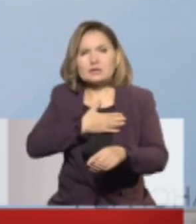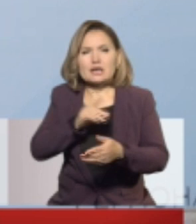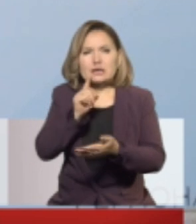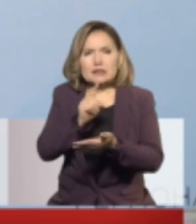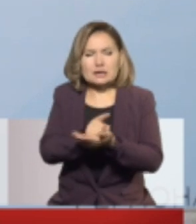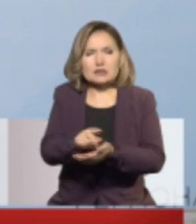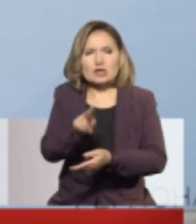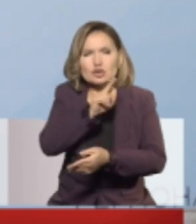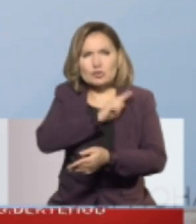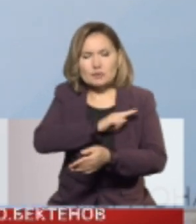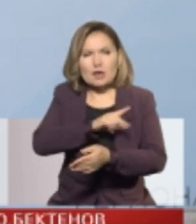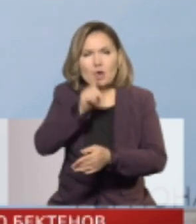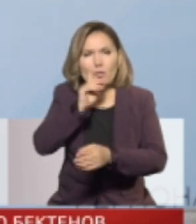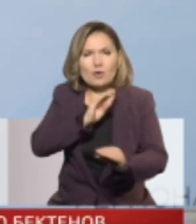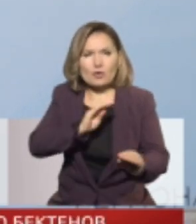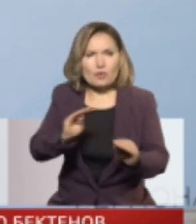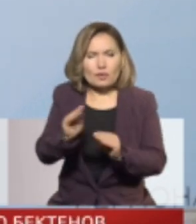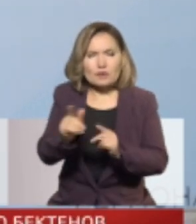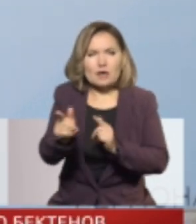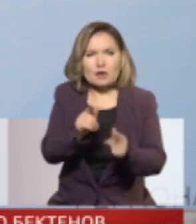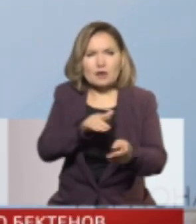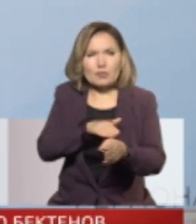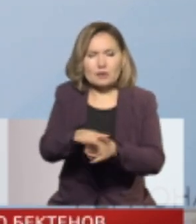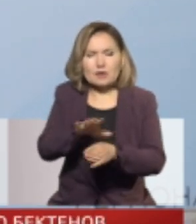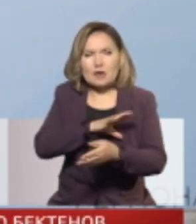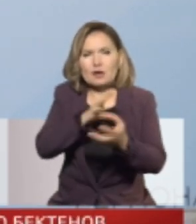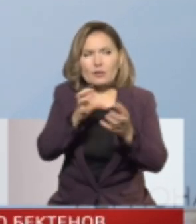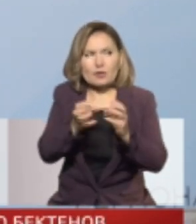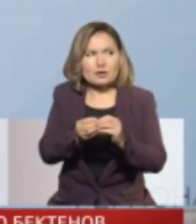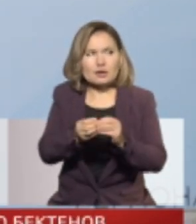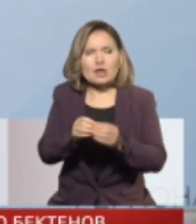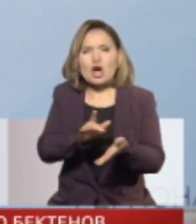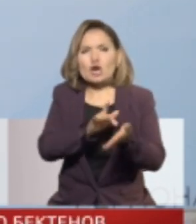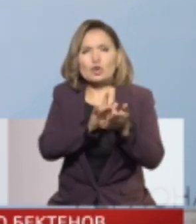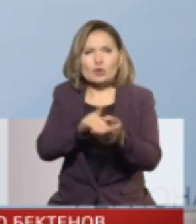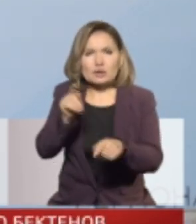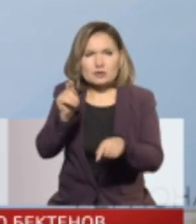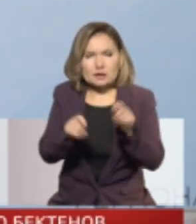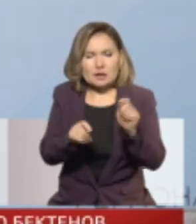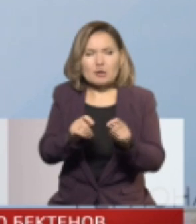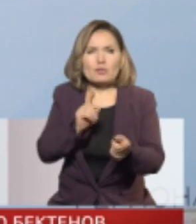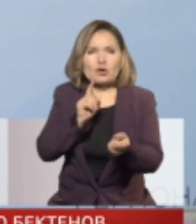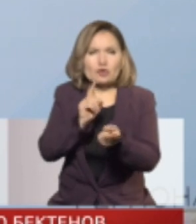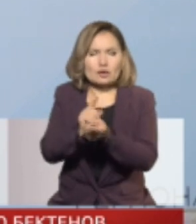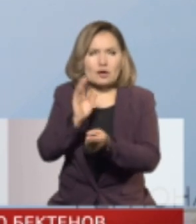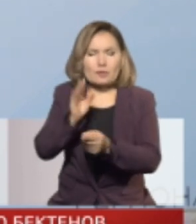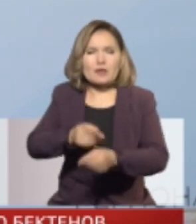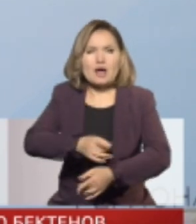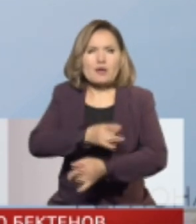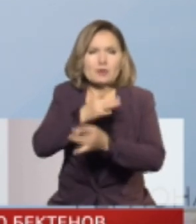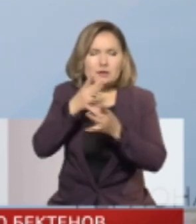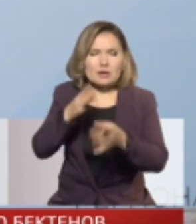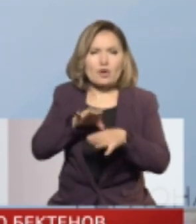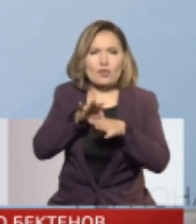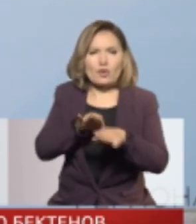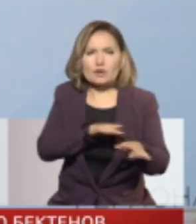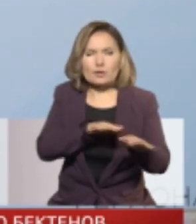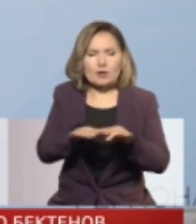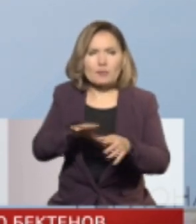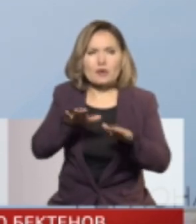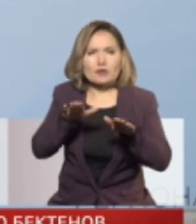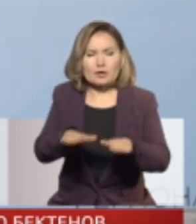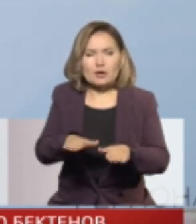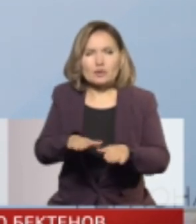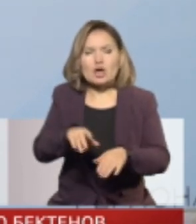тиісті жұмыстарды атқардық. Соның ішінде бұл фестиваль өткізу